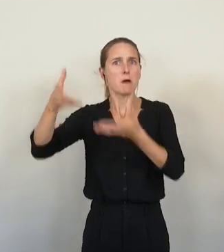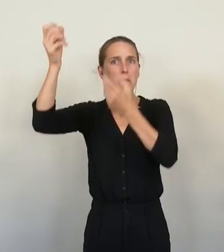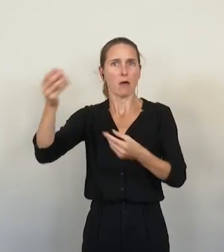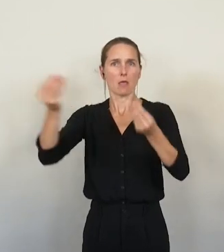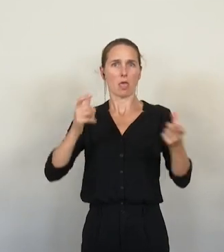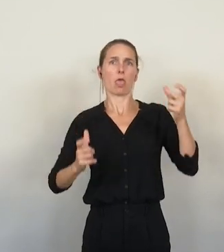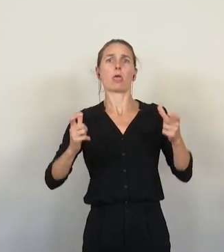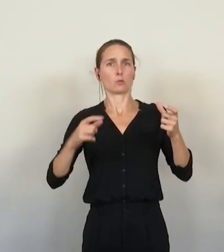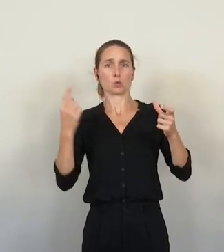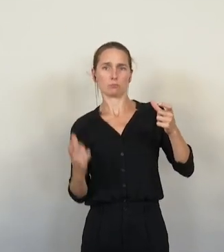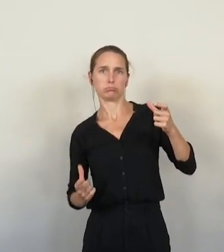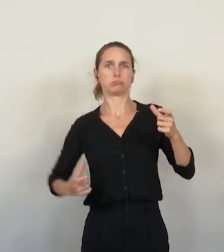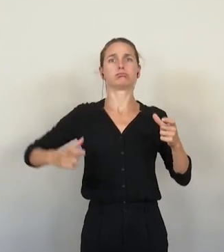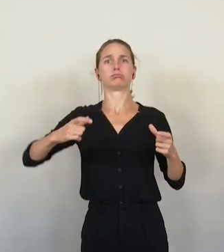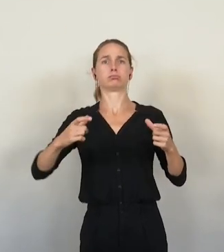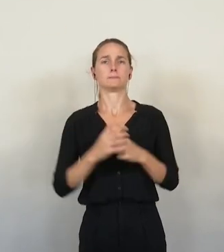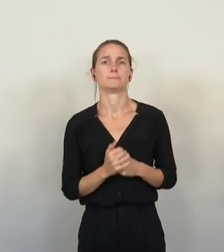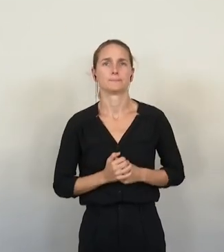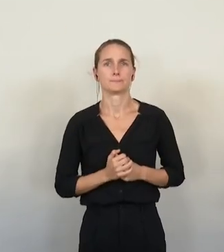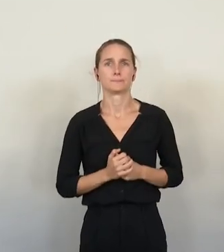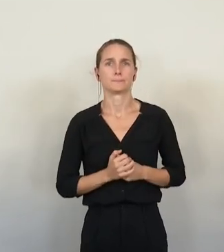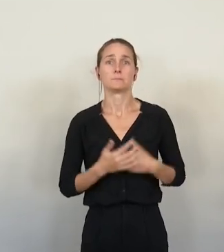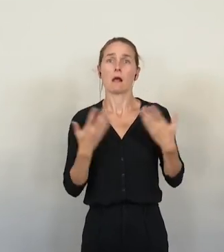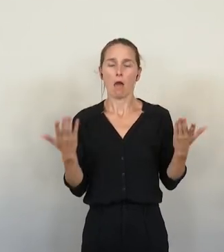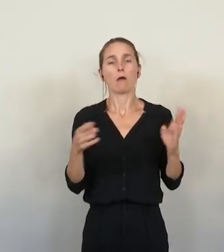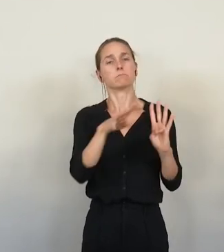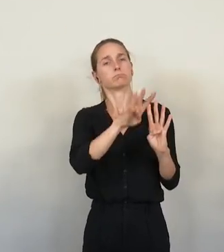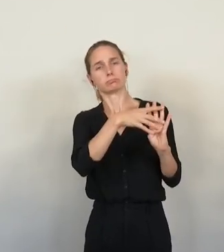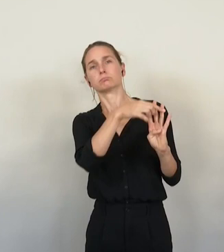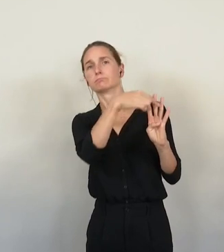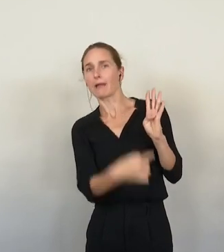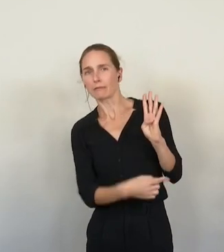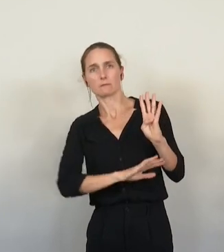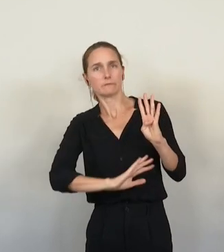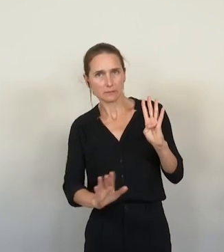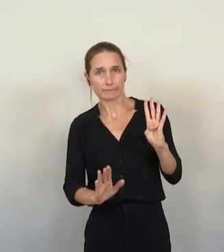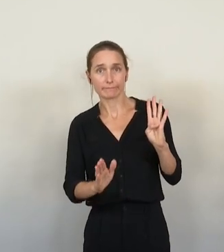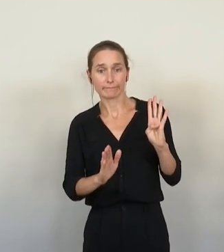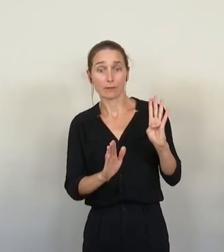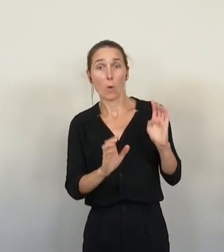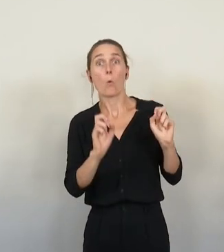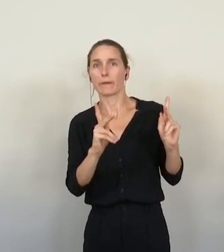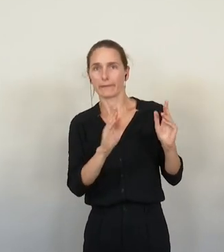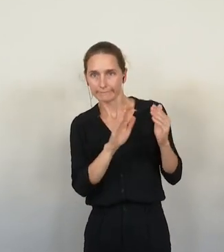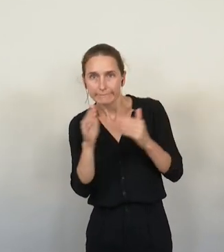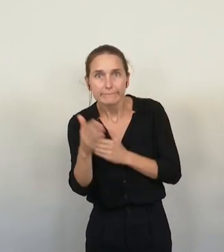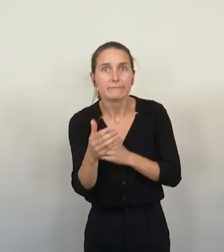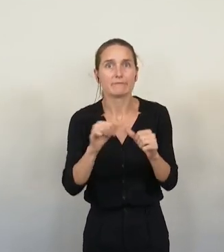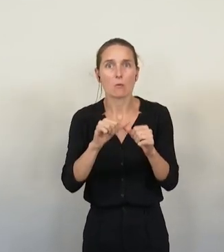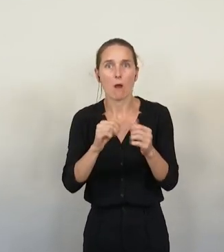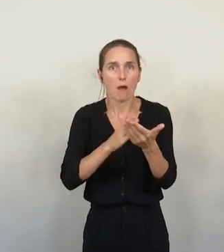ou lointain bien une fois tous ces principes posés vient le temps de déterminer quels sont les axes stratégiques qui permettront de construire le plan